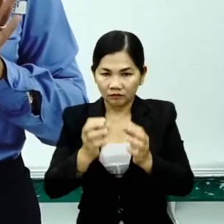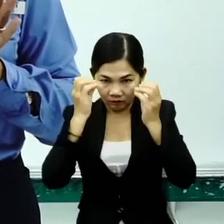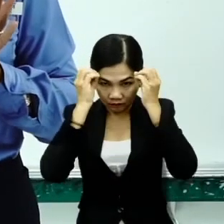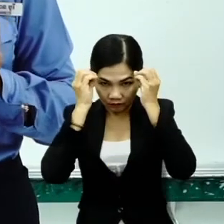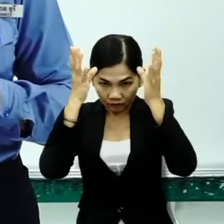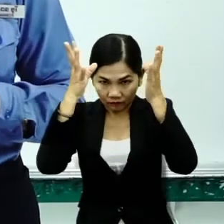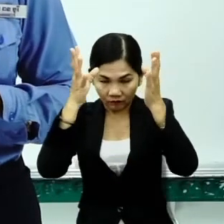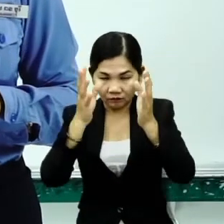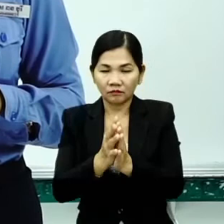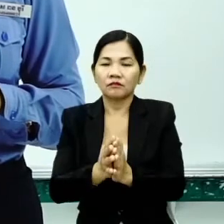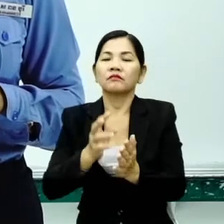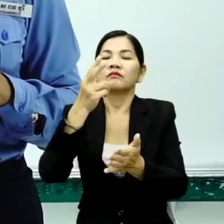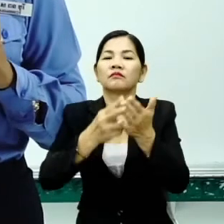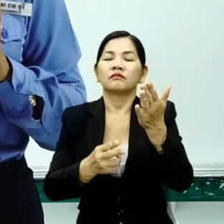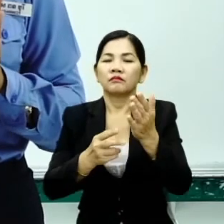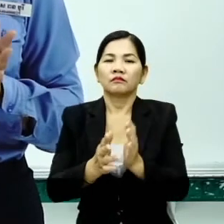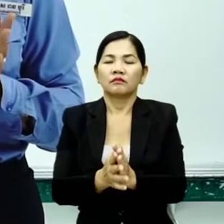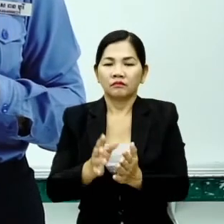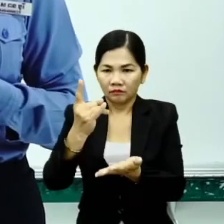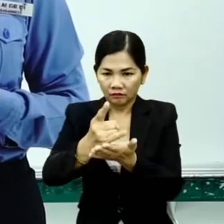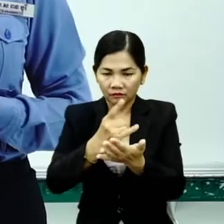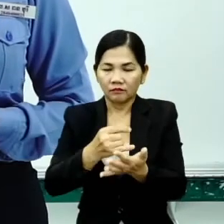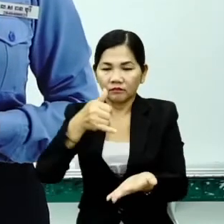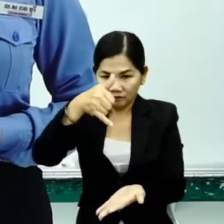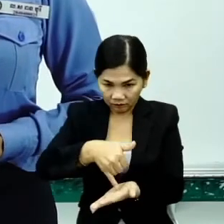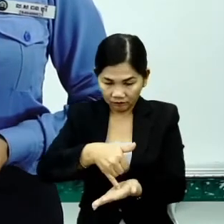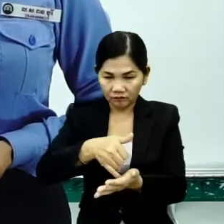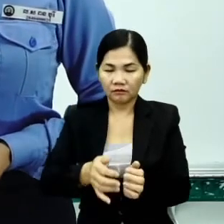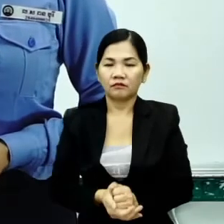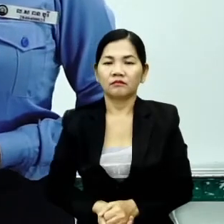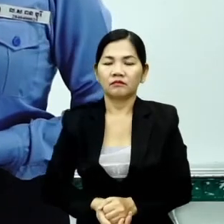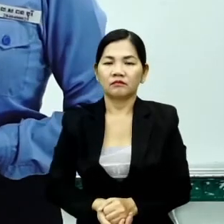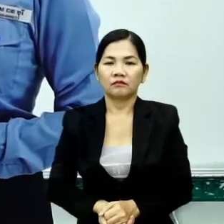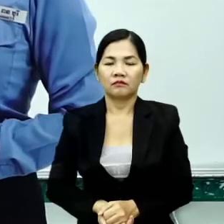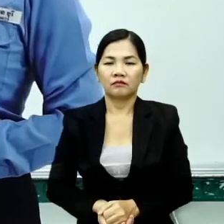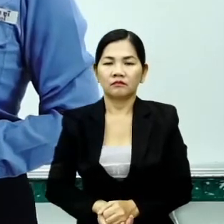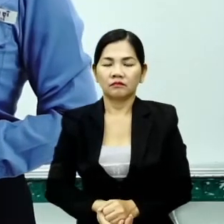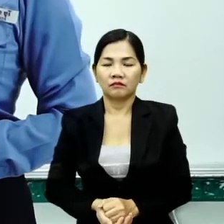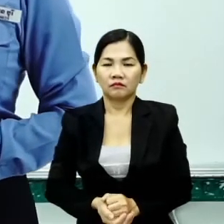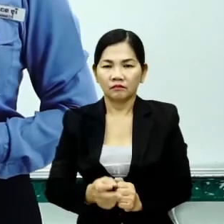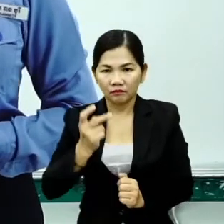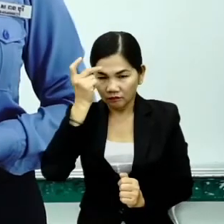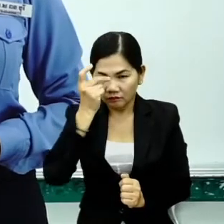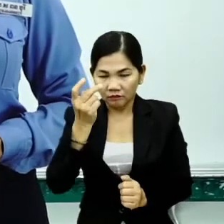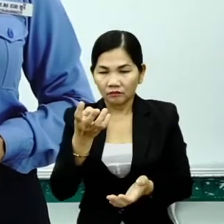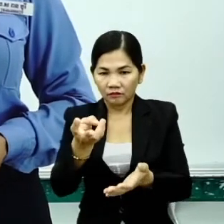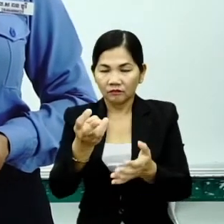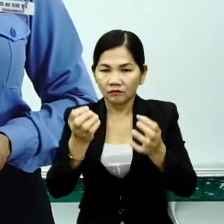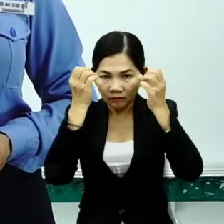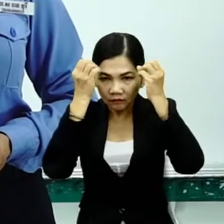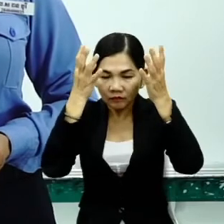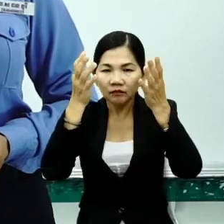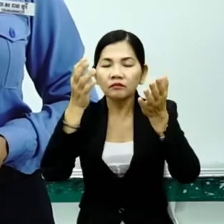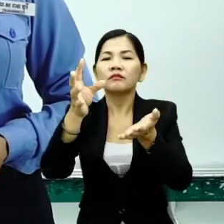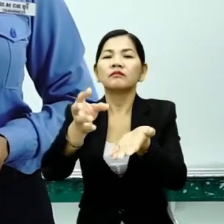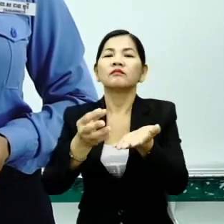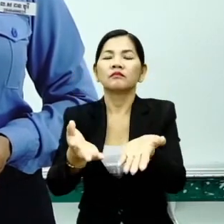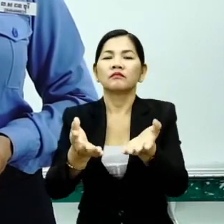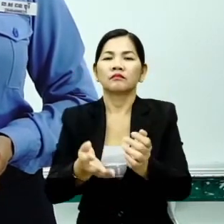con bàn ta tôi chấm này đằng ở vậy khá pí mê riết nỉ cha chẳng còn cật bẩn tạch mưa ta tôi bàn chấm này đằng ấy ta